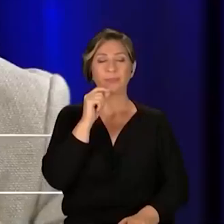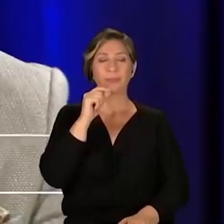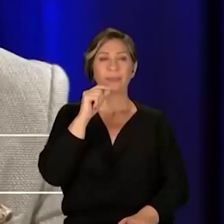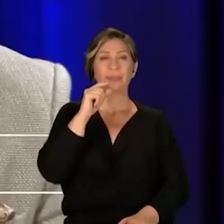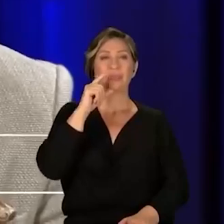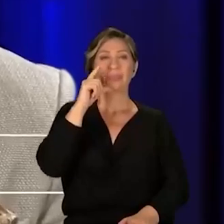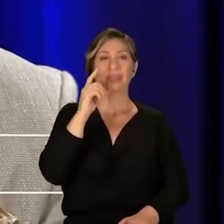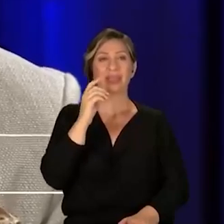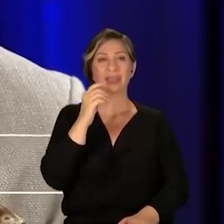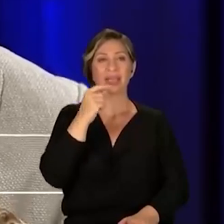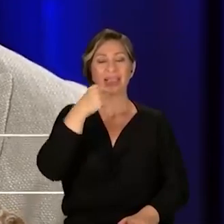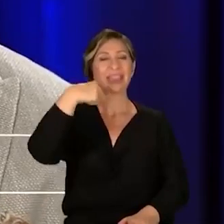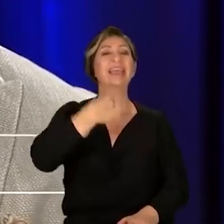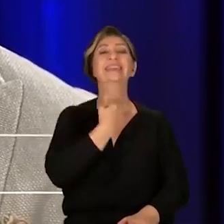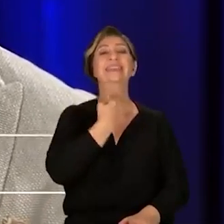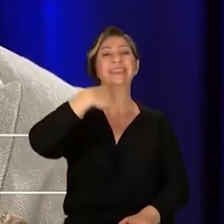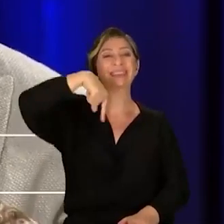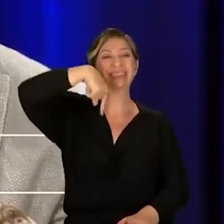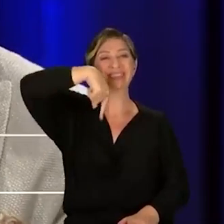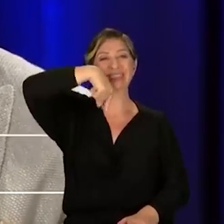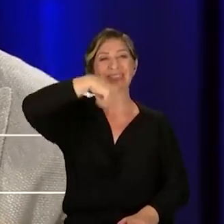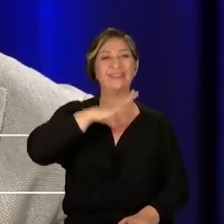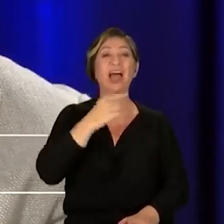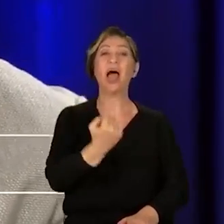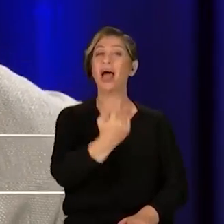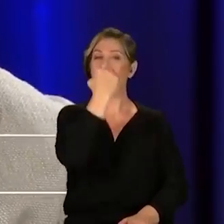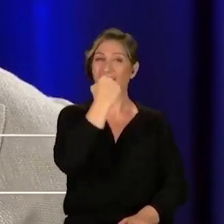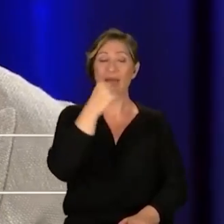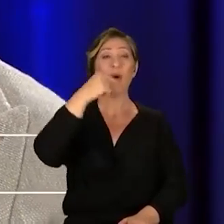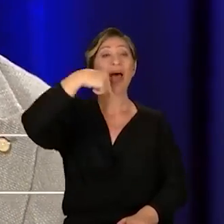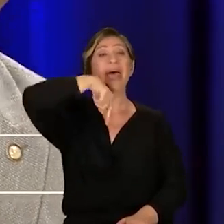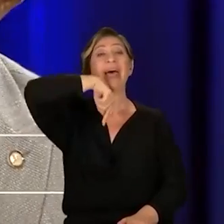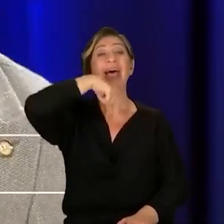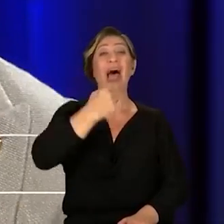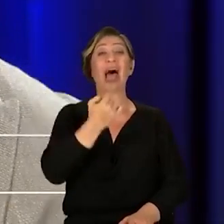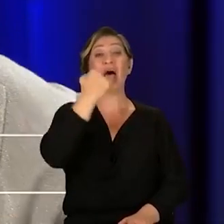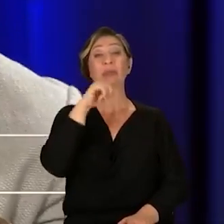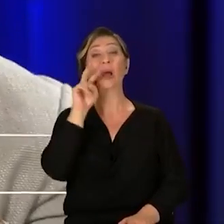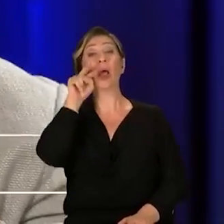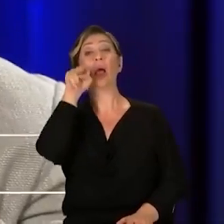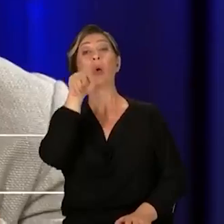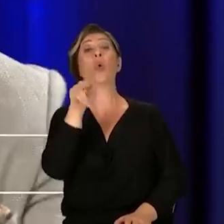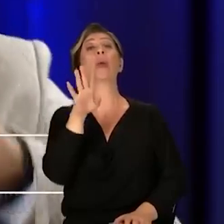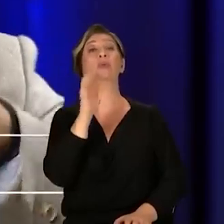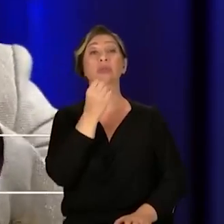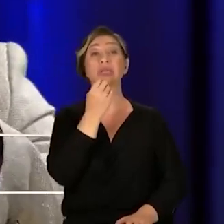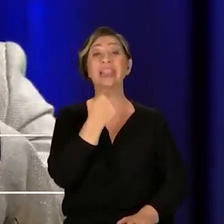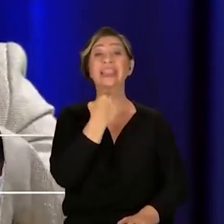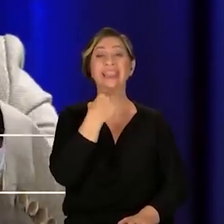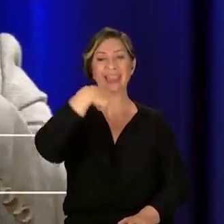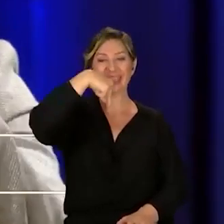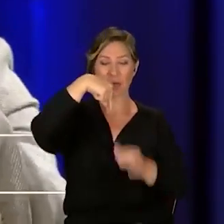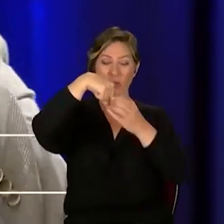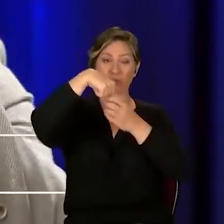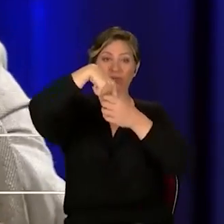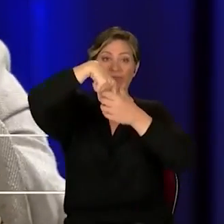zaman eğer küçük dil, yukarıdan aşağı doğru sarkan bir küçük dilimiz var. Bu küçük dilin arkasını rahatlıkla göremiyorsanız, normalde baktığınız